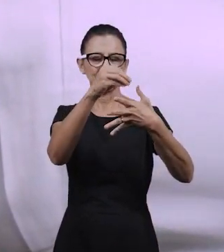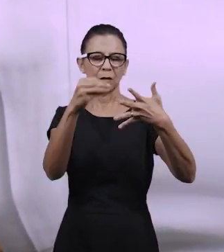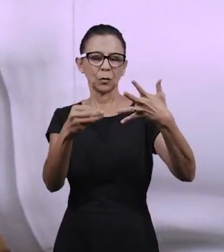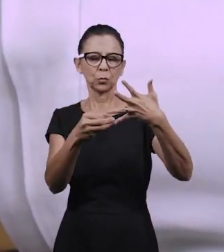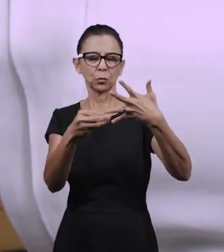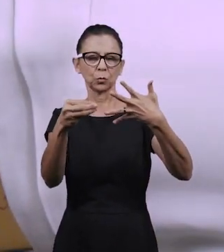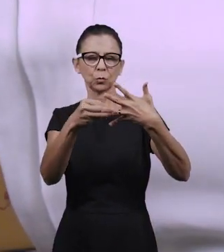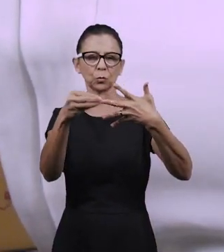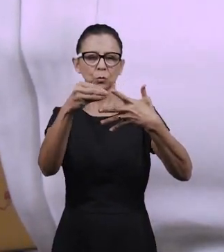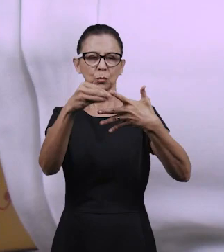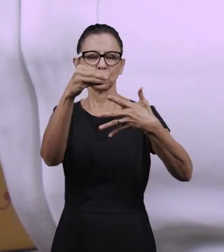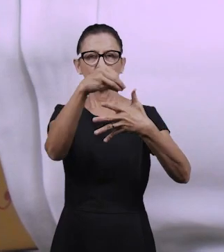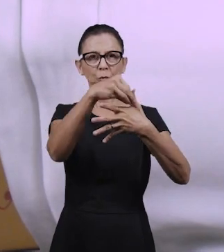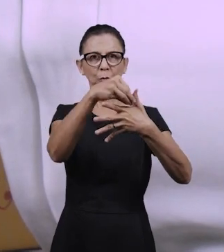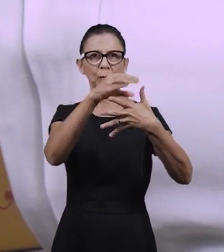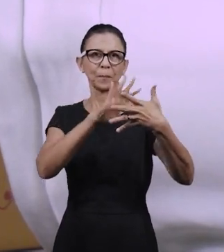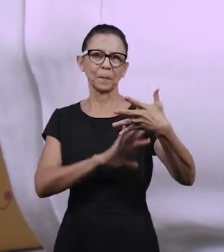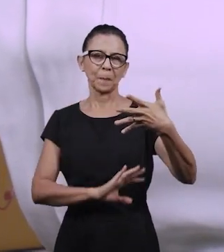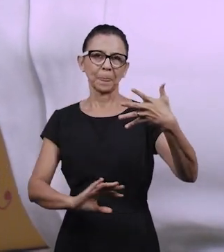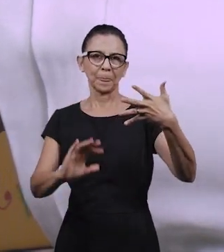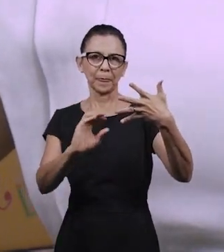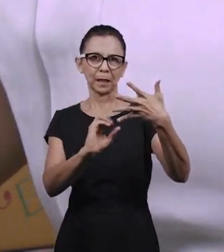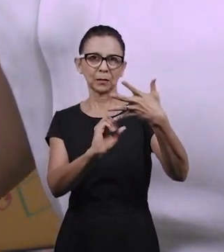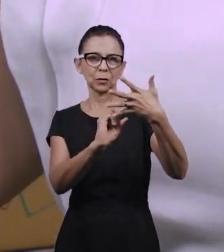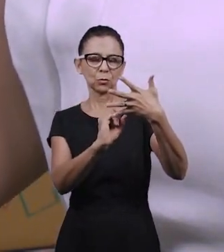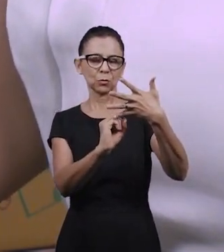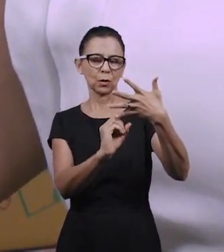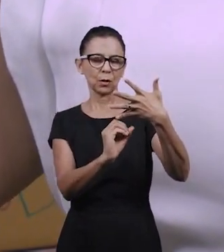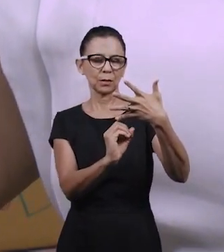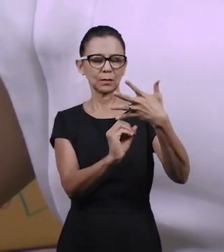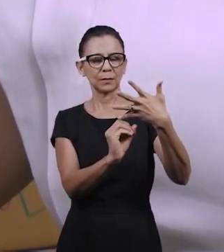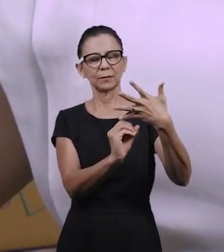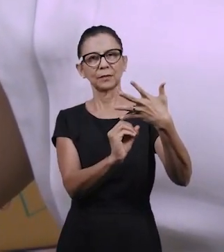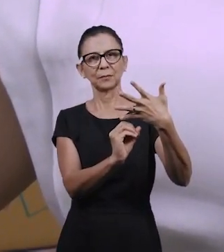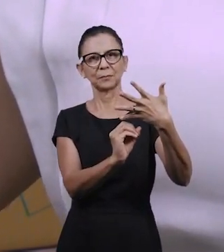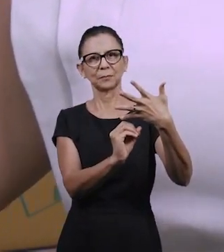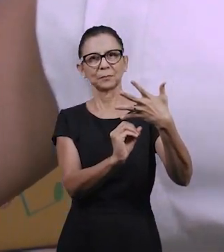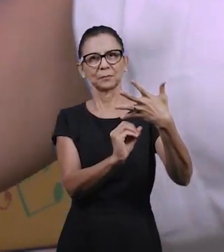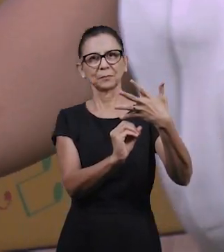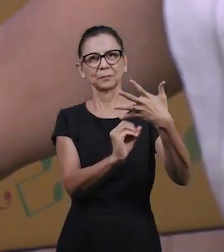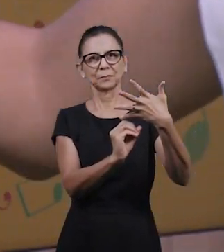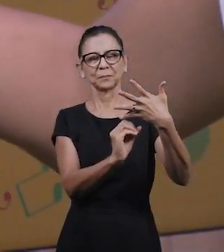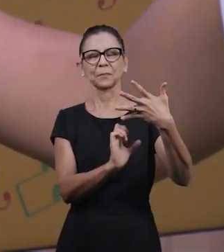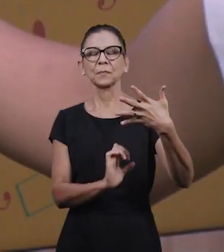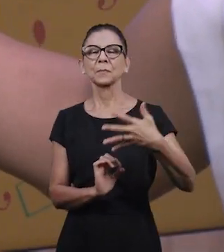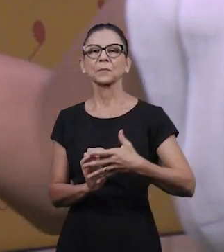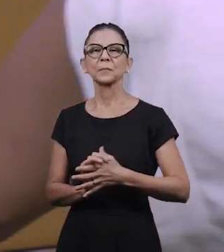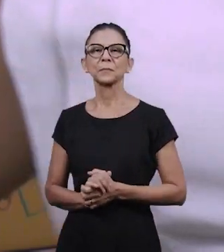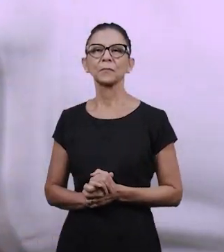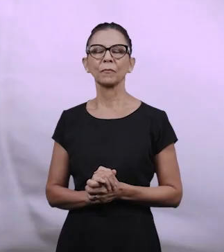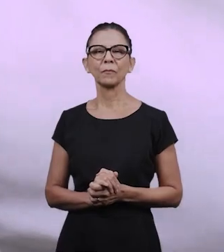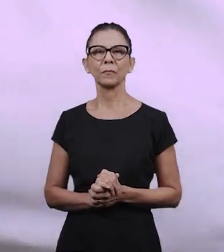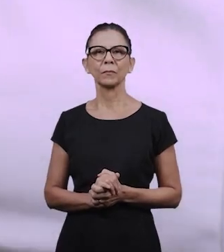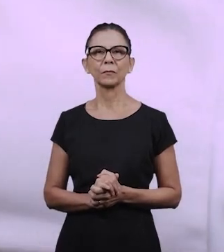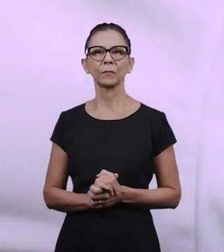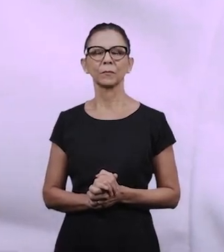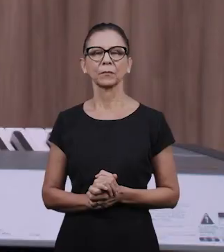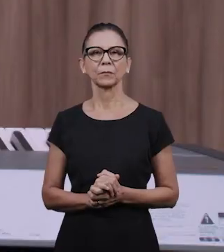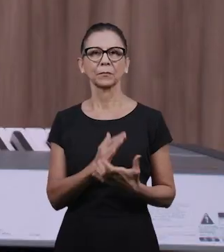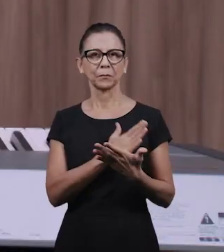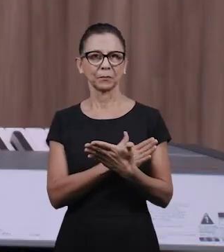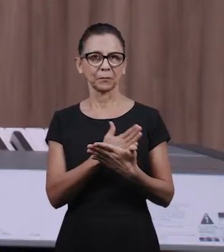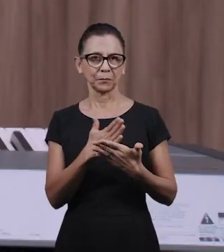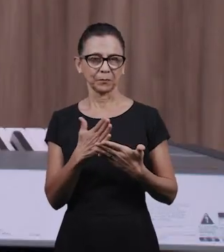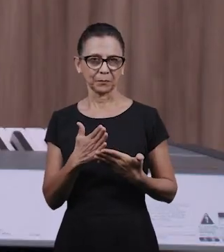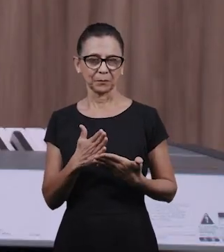sont dehors de cette ligne et il se trouve dans une ligne supplémentaire, un espace supplémentaire. Afin